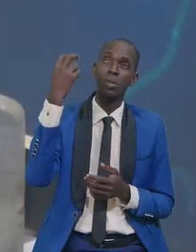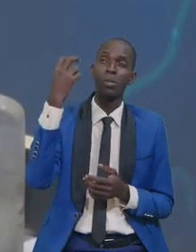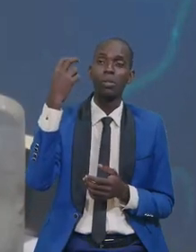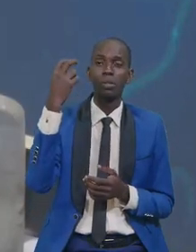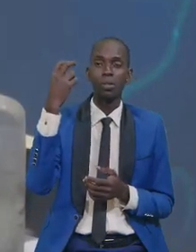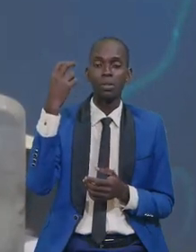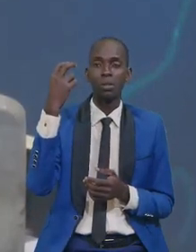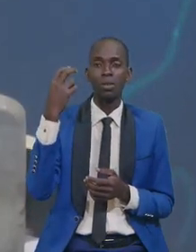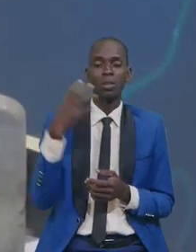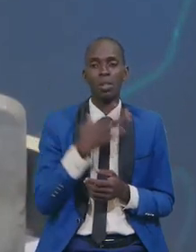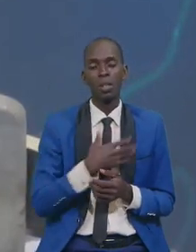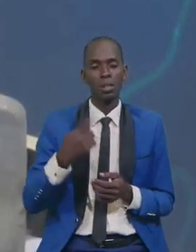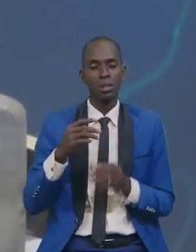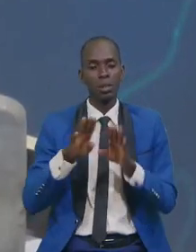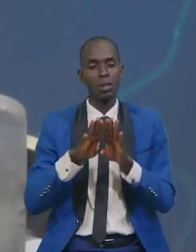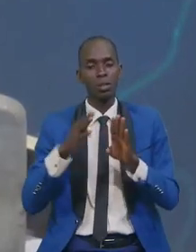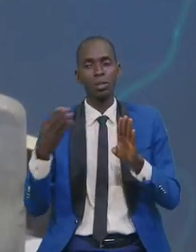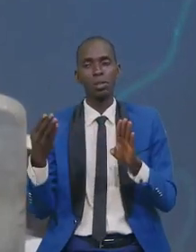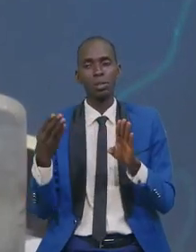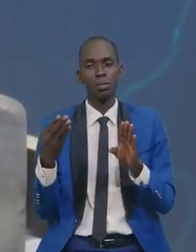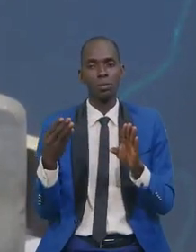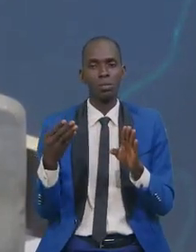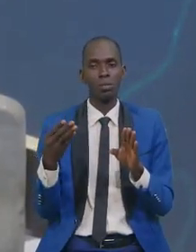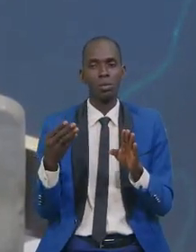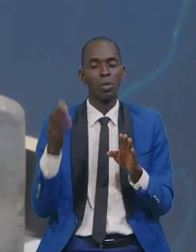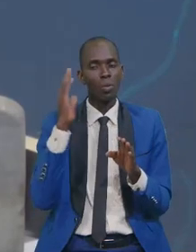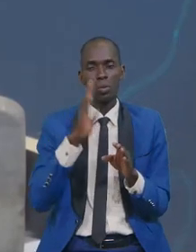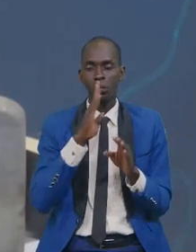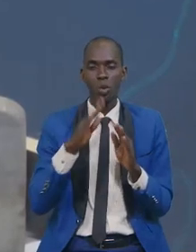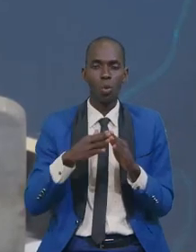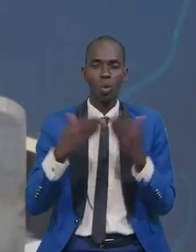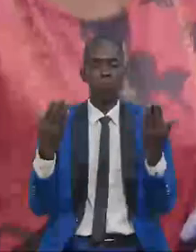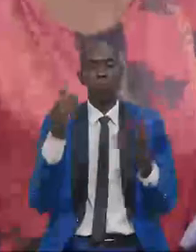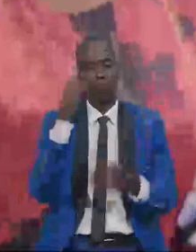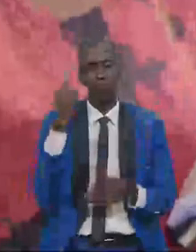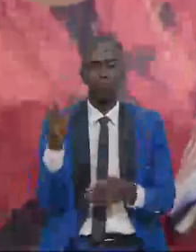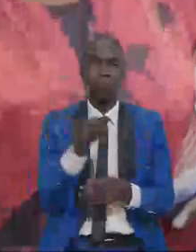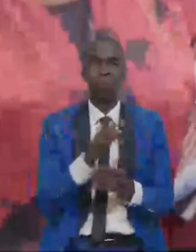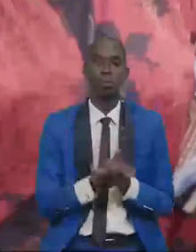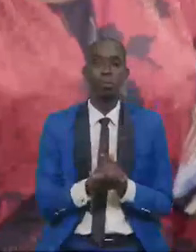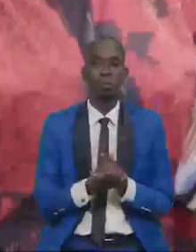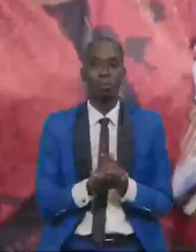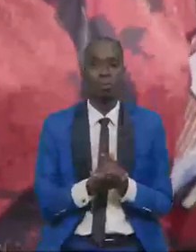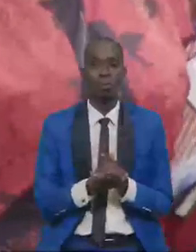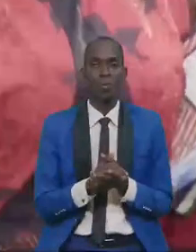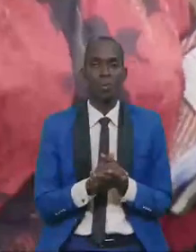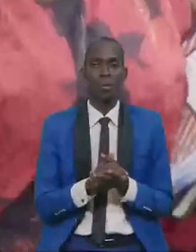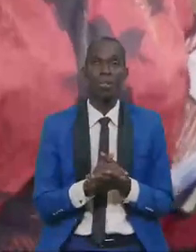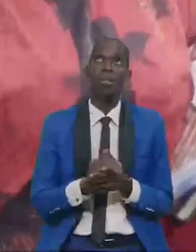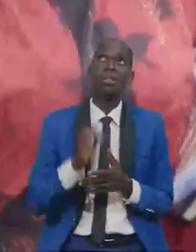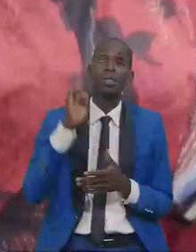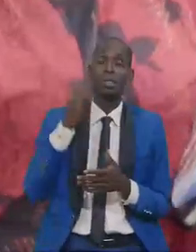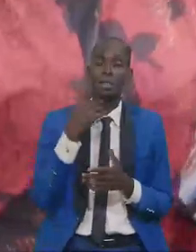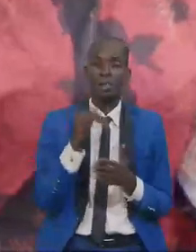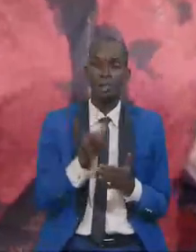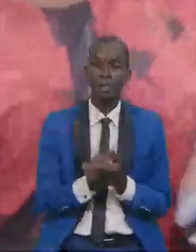Frappez. Et la porte vous sera ouverte. Il dit, je